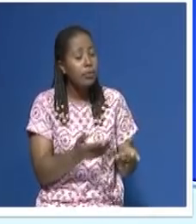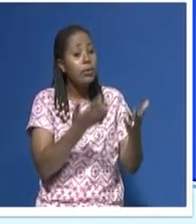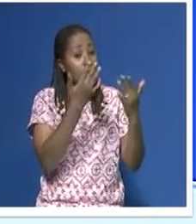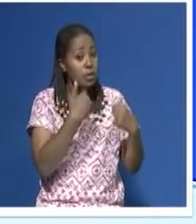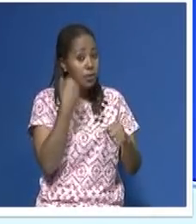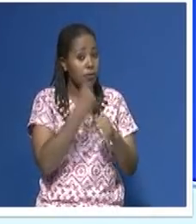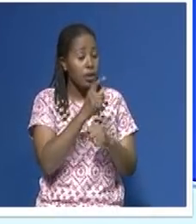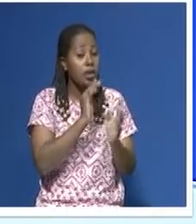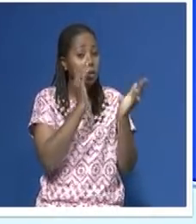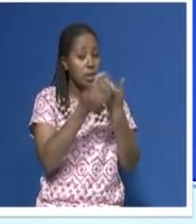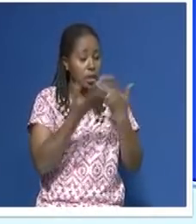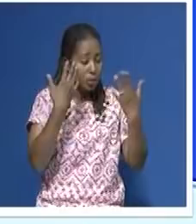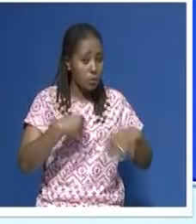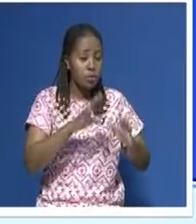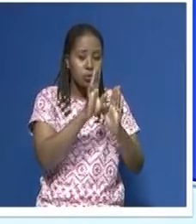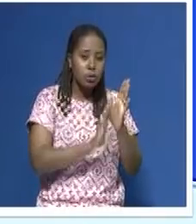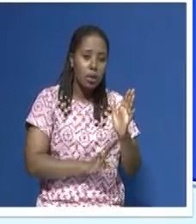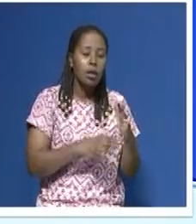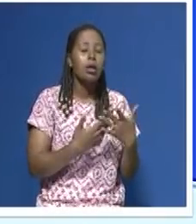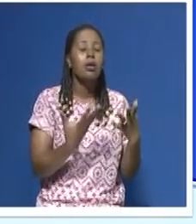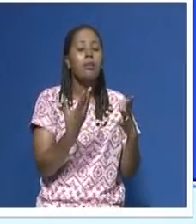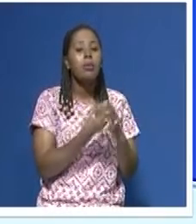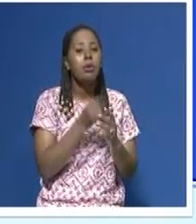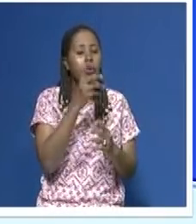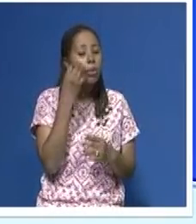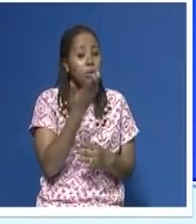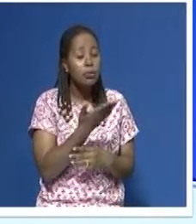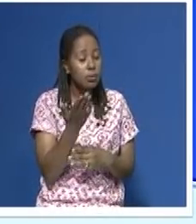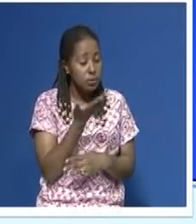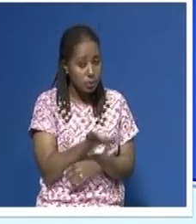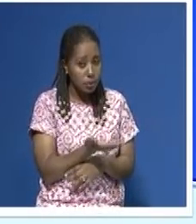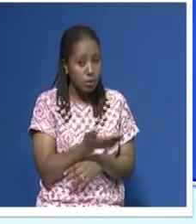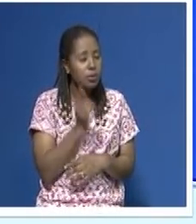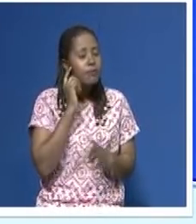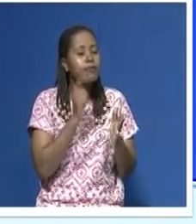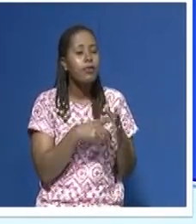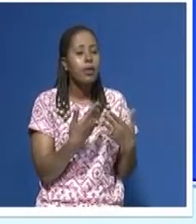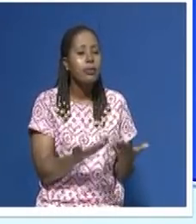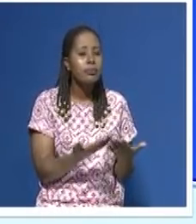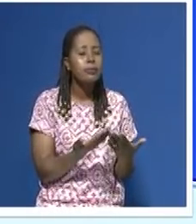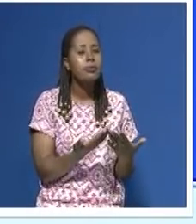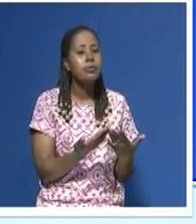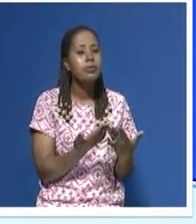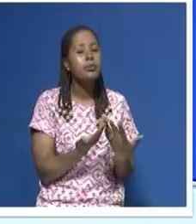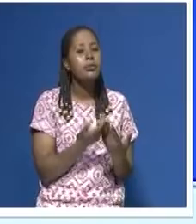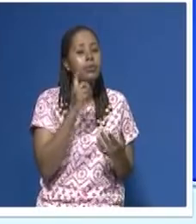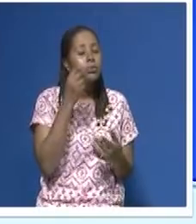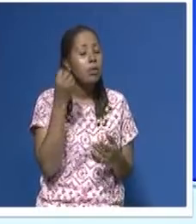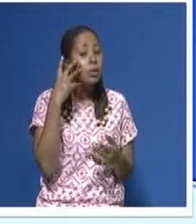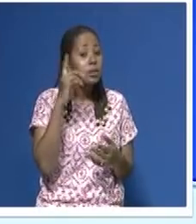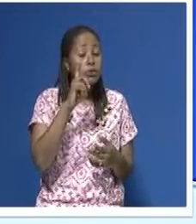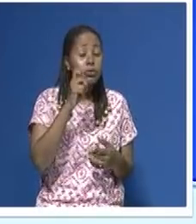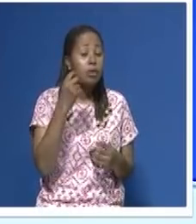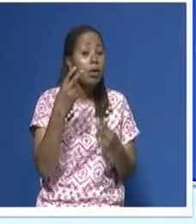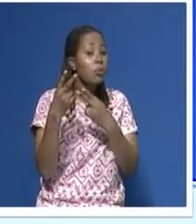zinazoweza kufanya kinga ya mwili kushuka, ikiwa ni pamoja na uwepo wa magonjwa mengine kama vile mtu mwenye maambukizi ya virusi